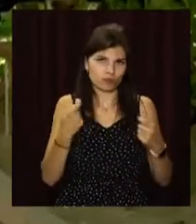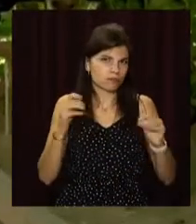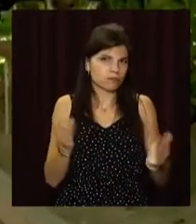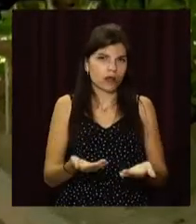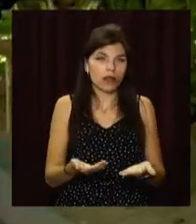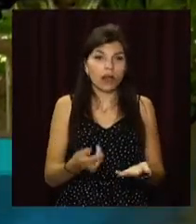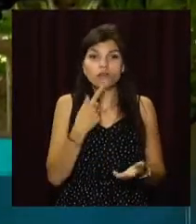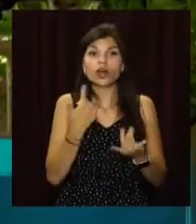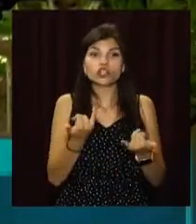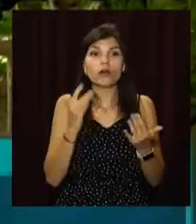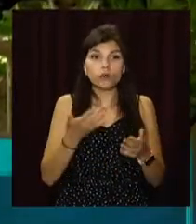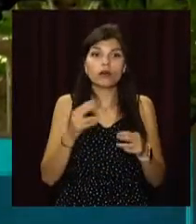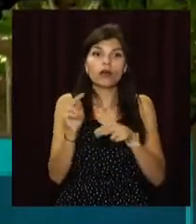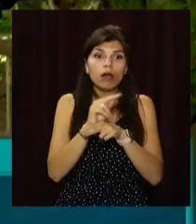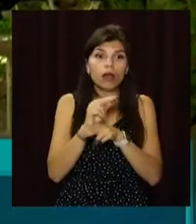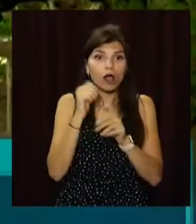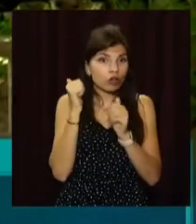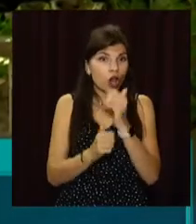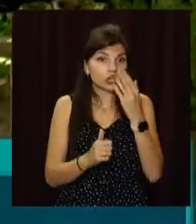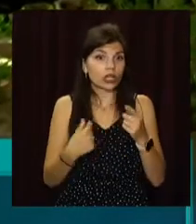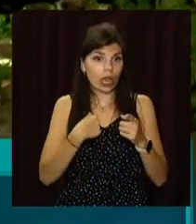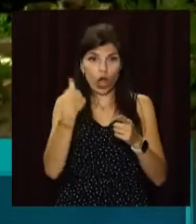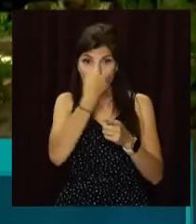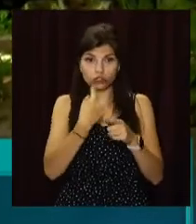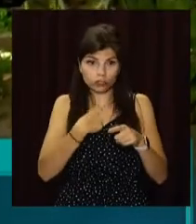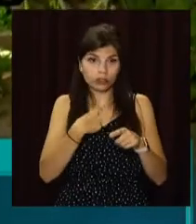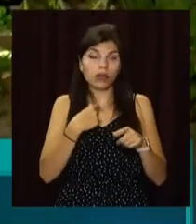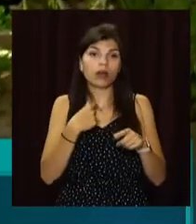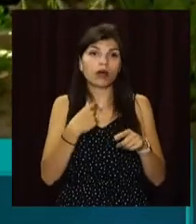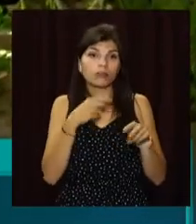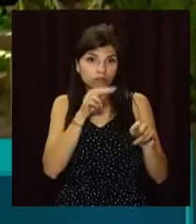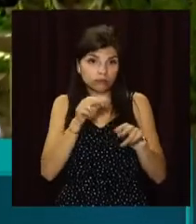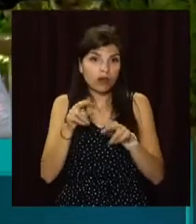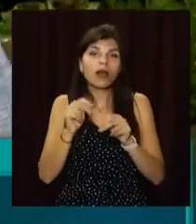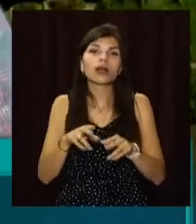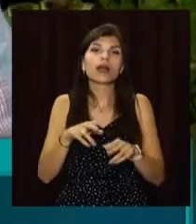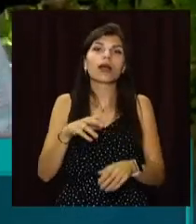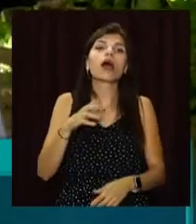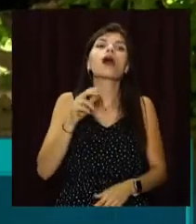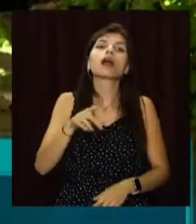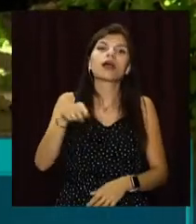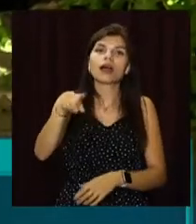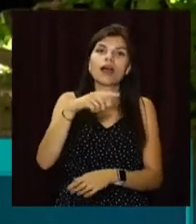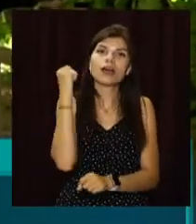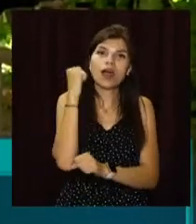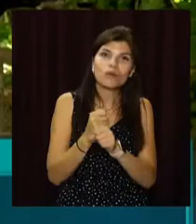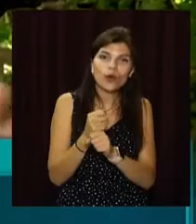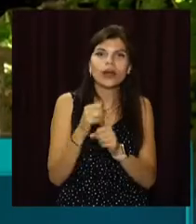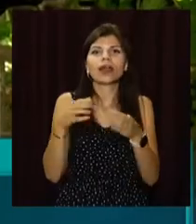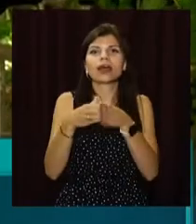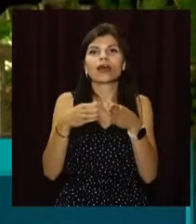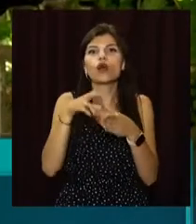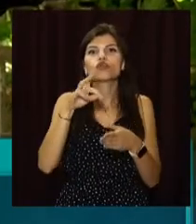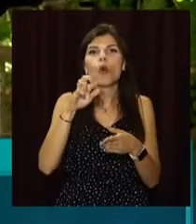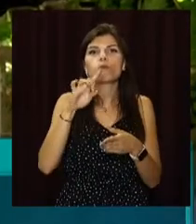об'їзди проводитися кожен день, мною лично будуть контролюватися роботи. Как коммунальных предприятий, в том числе и «Добробута», так и